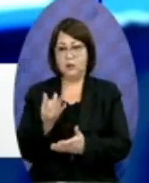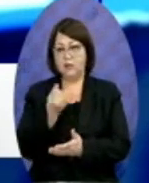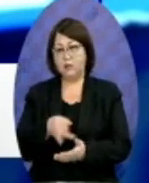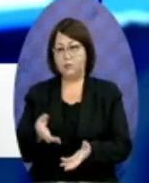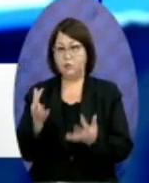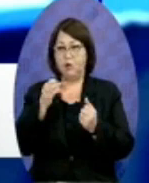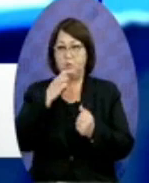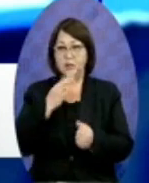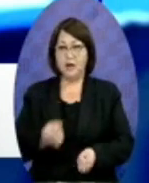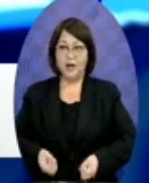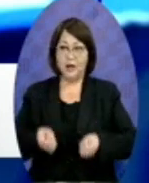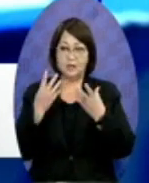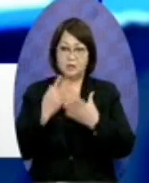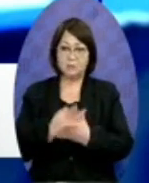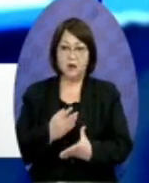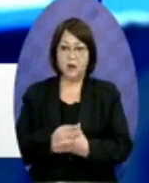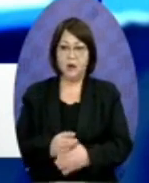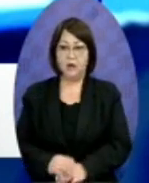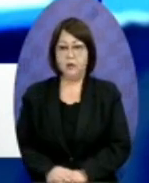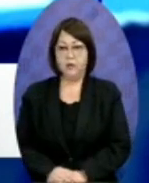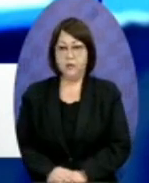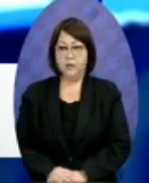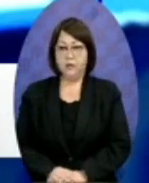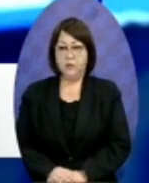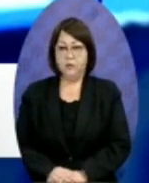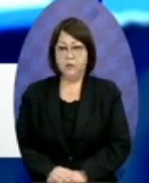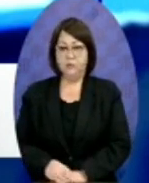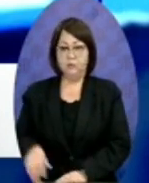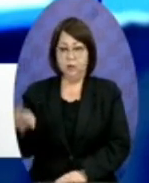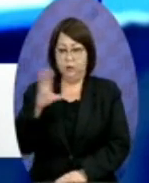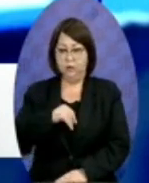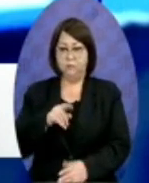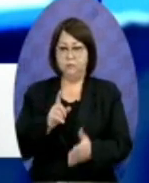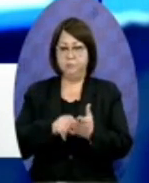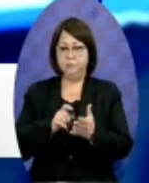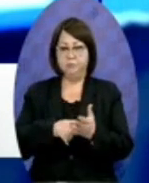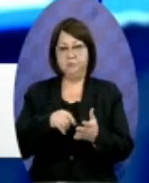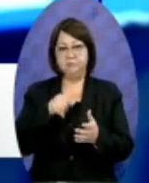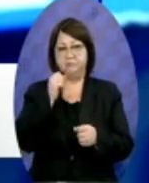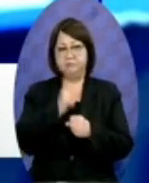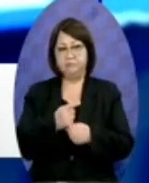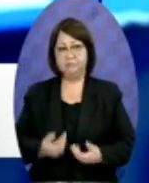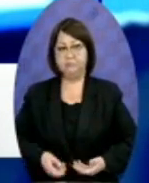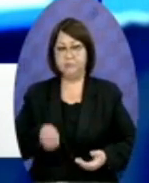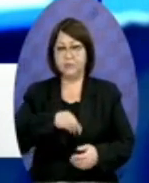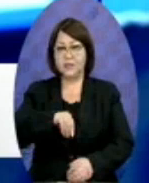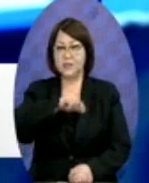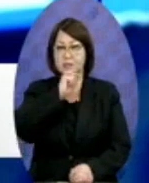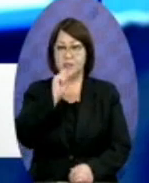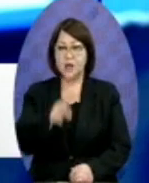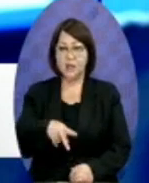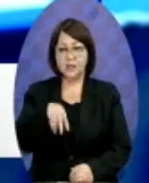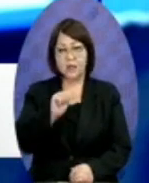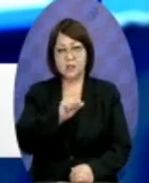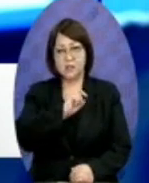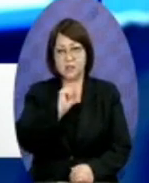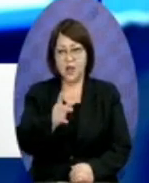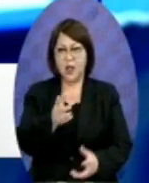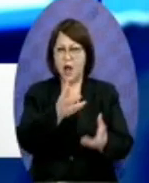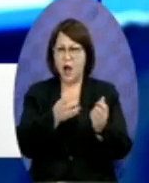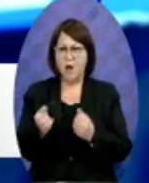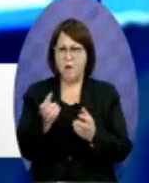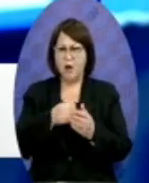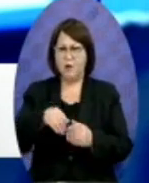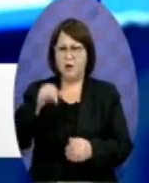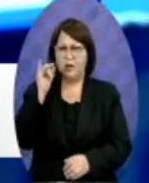гарсан байгаа юм. За тэгэхээр бидний хувьд одоо хэрэглээний зээл өндөр байгаа нь бол нэг талаасаа шууд худалдаа авч чадахгүй